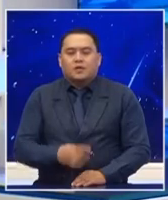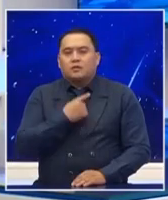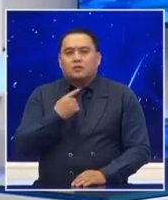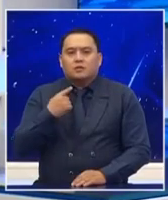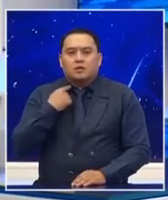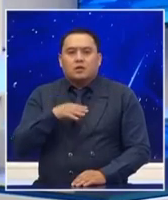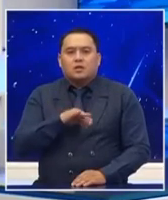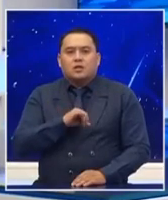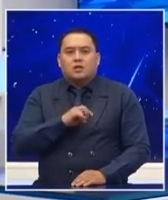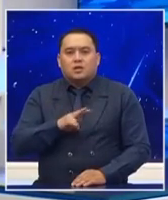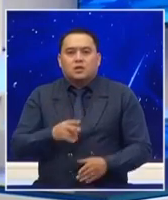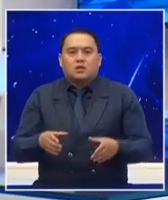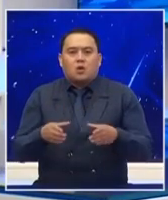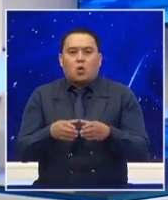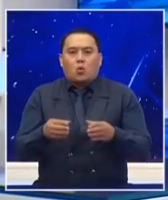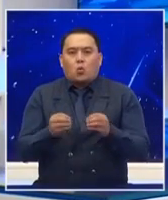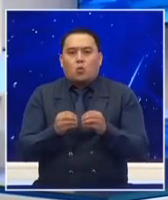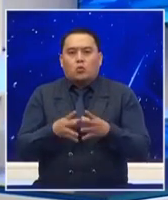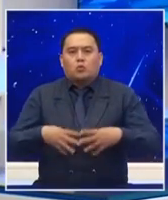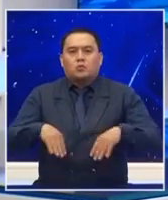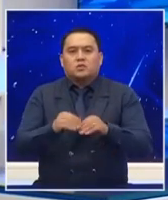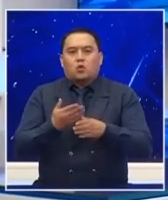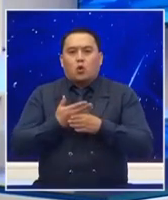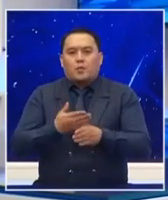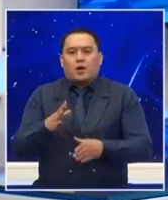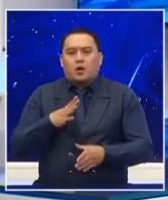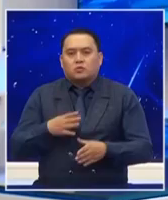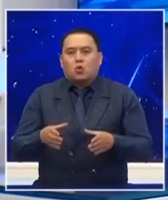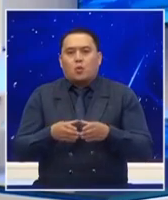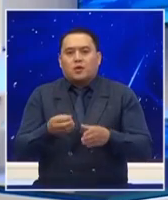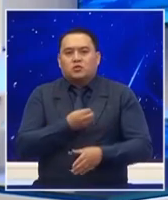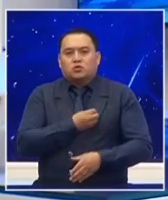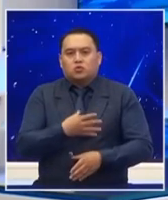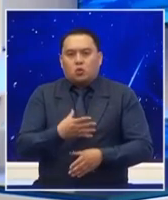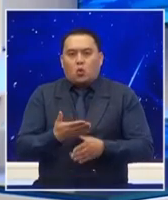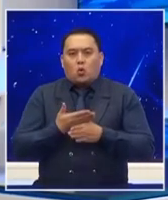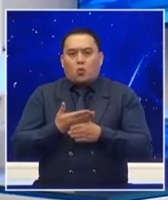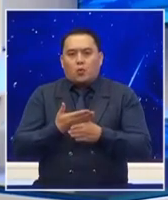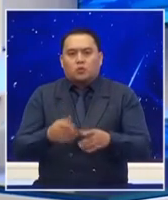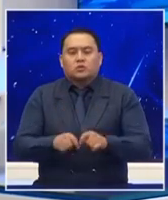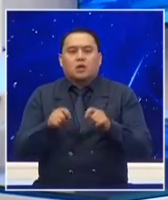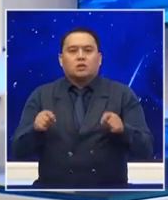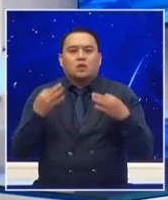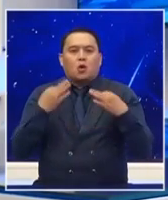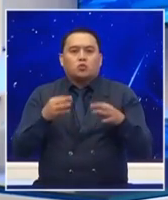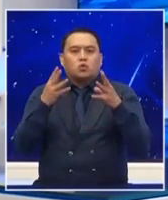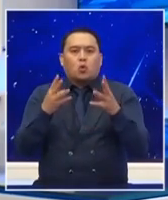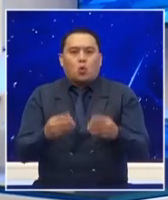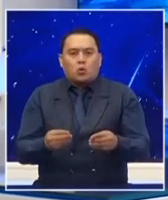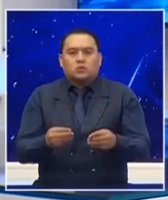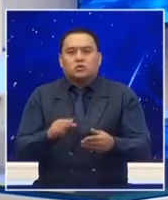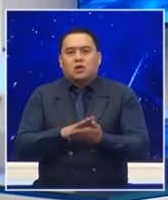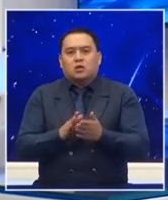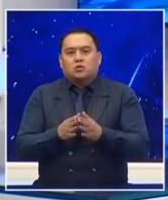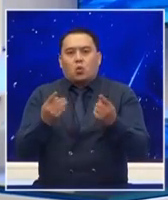Талдықорғанда ниет қайырымдылық қоры 10 отбасына көмек көрсетті. Бұл қор жомарт жандардың мұрындық болуымен құрылған. Тәуелсіздік күні қарсаңында